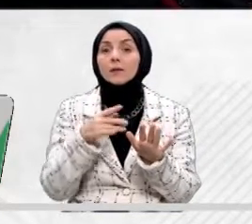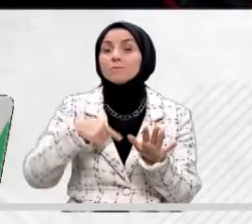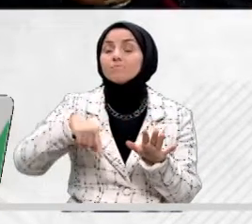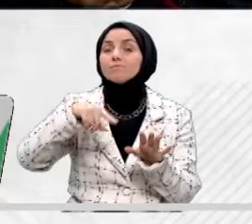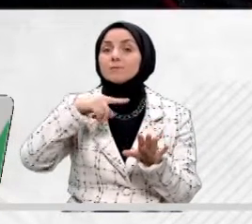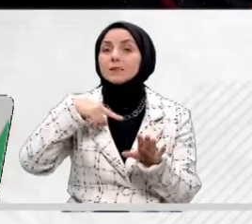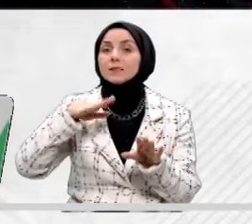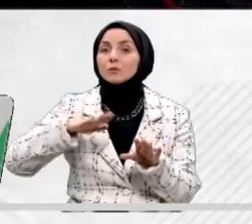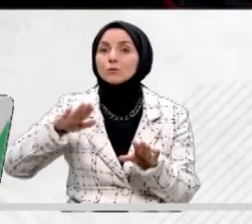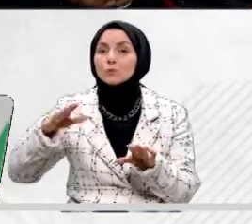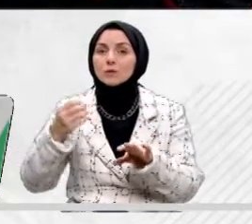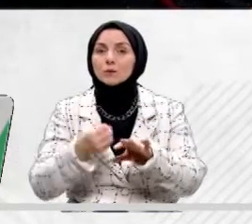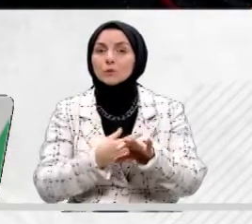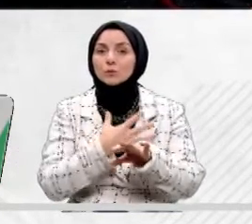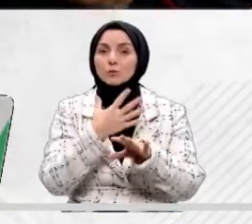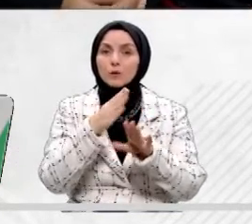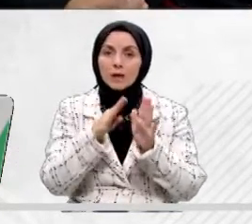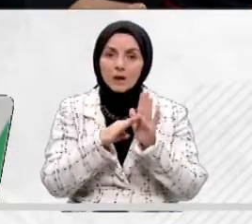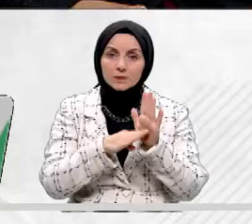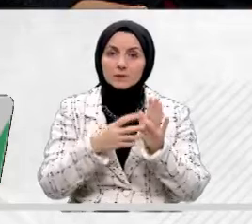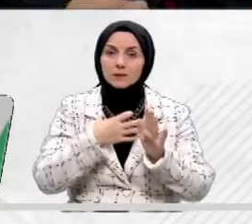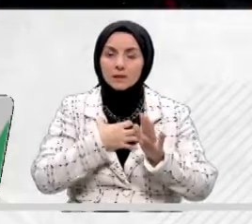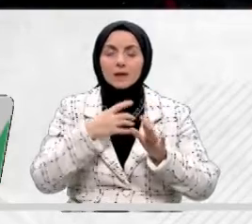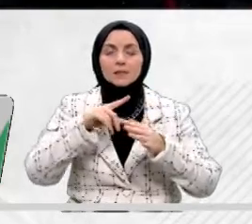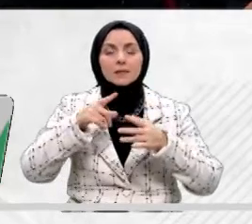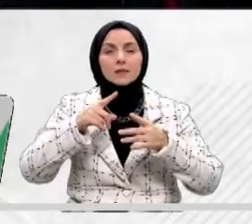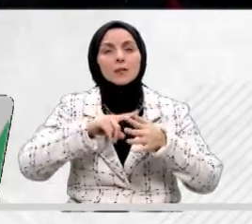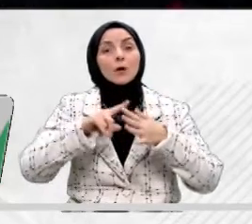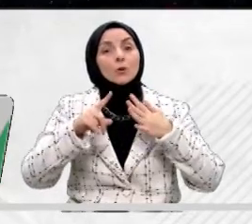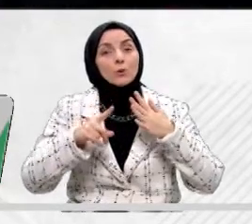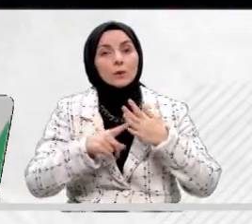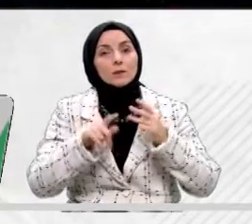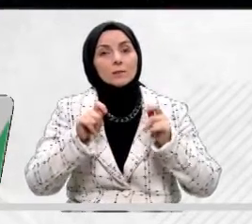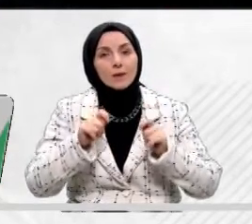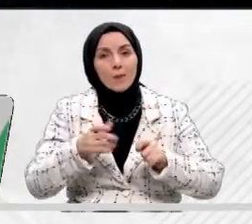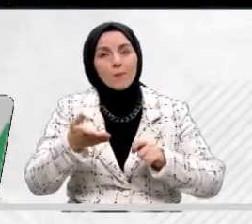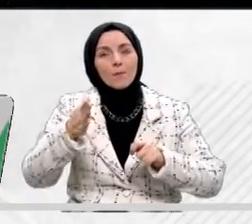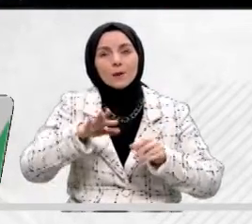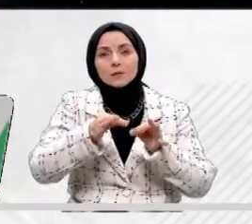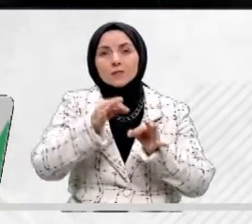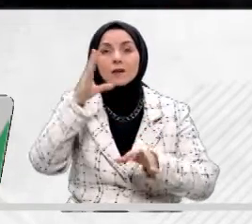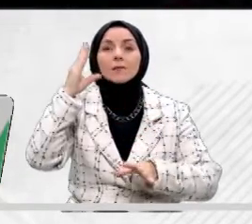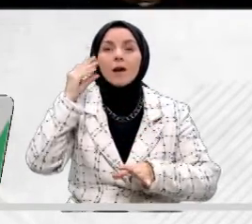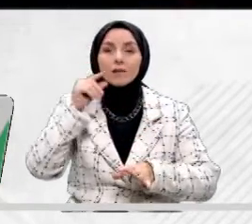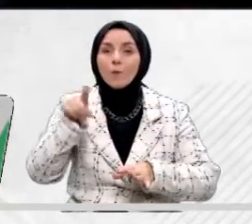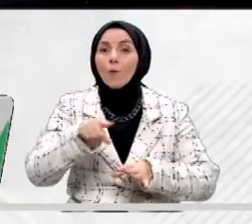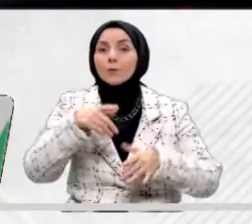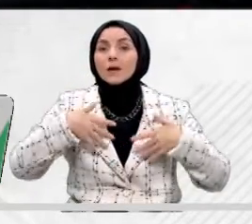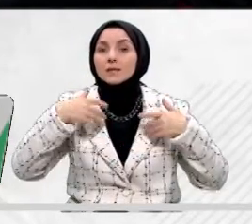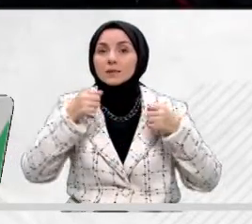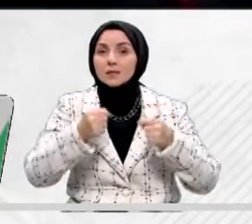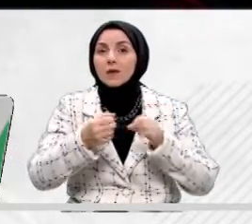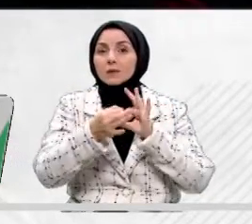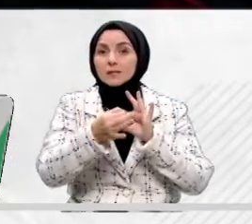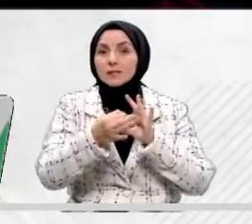kendini yönetme kendini idare etmeye başkalarının farkına varma başkalarının farkına vardığında onlarla sağlıkla iletişim kurma